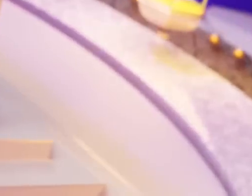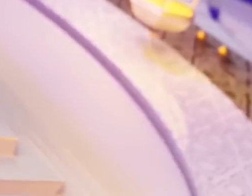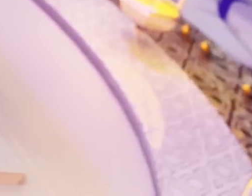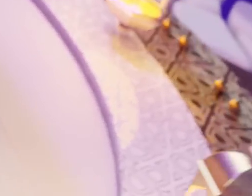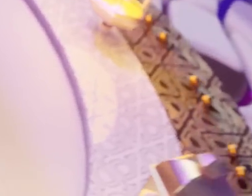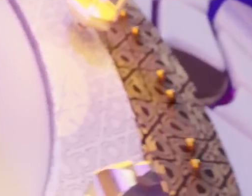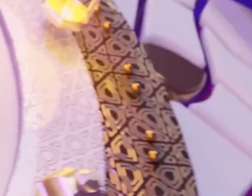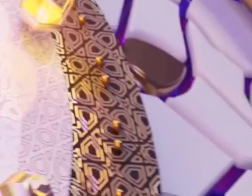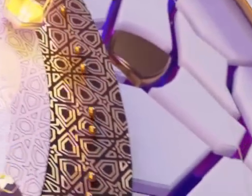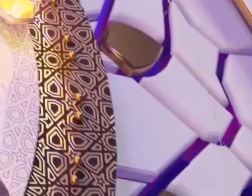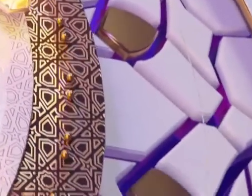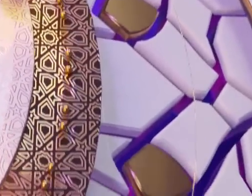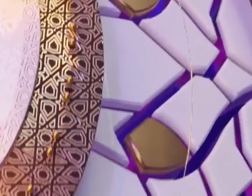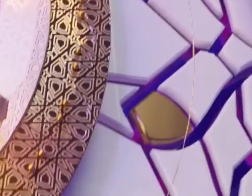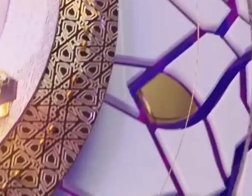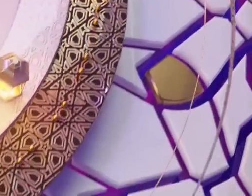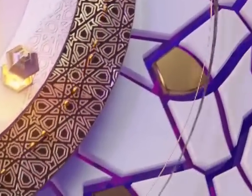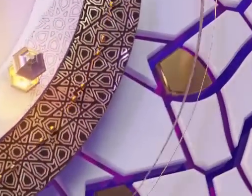رب